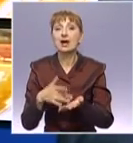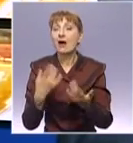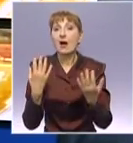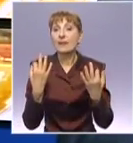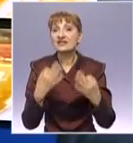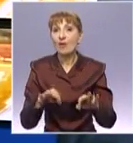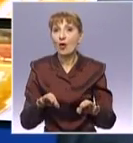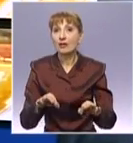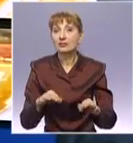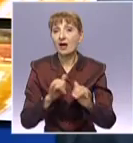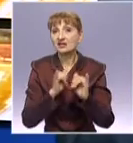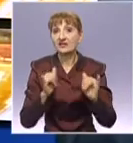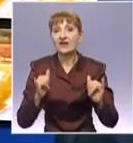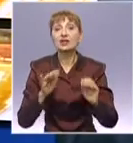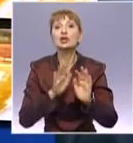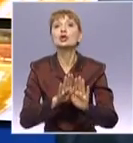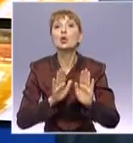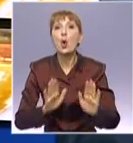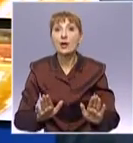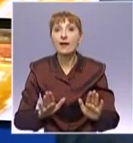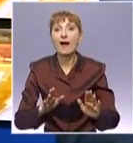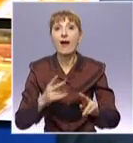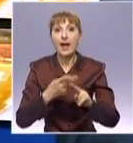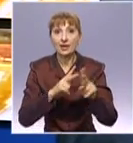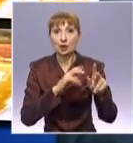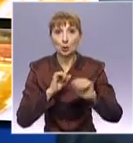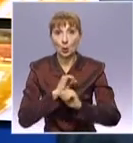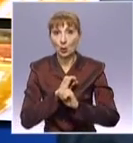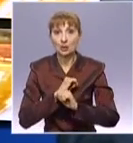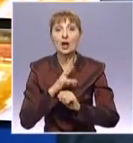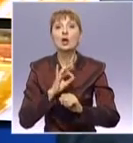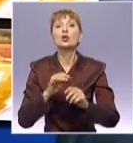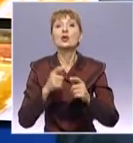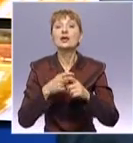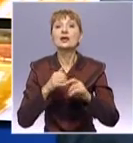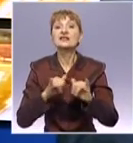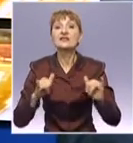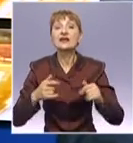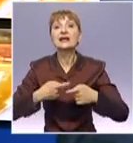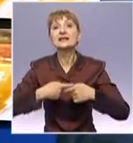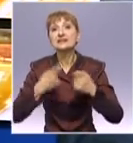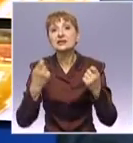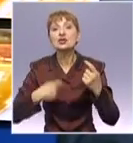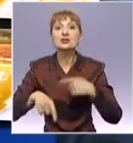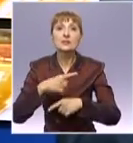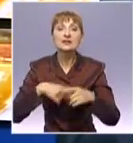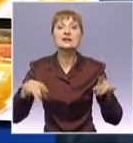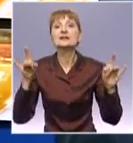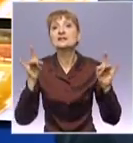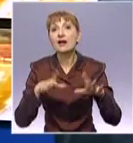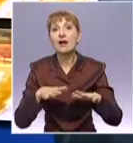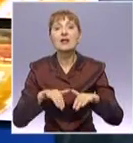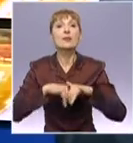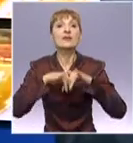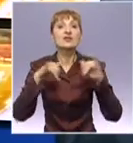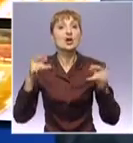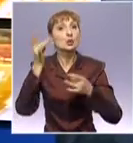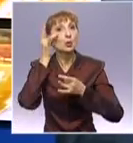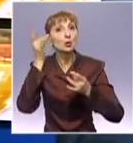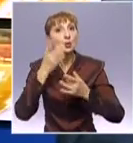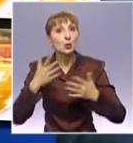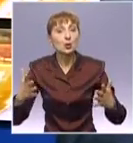позволят развивать не только данный курорт, но и развивать гостиничный бизнес, ресторанный бизнес, повышать соответствующую